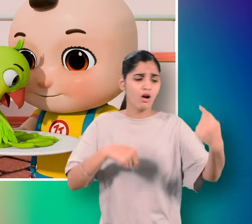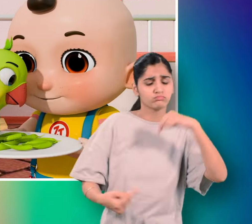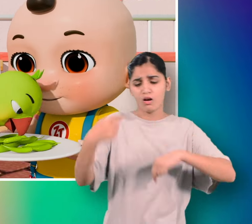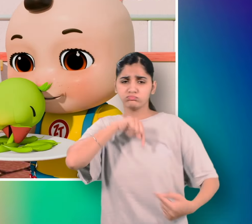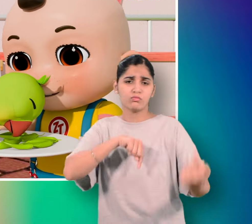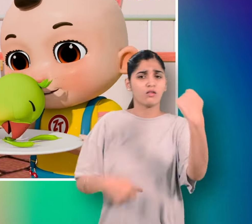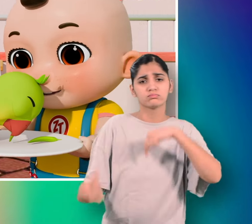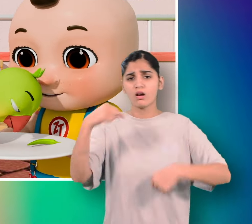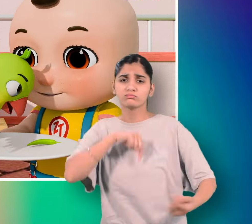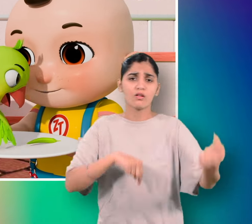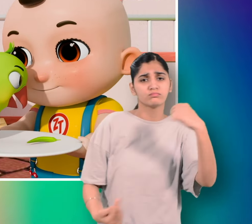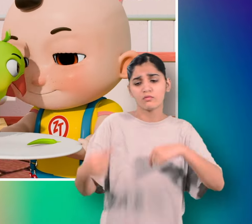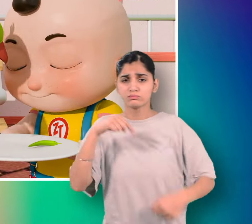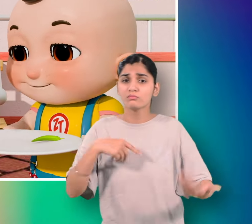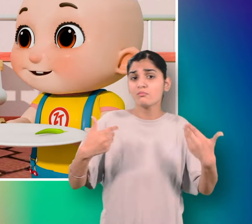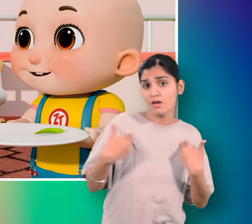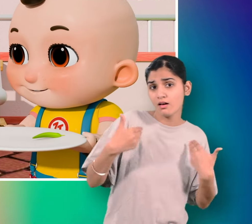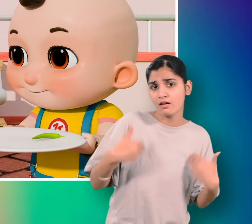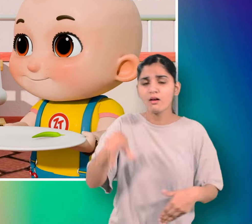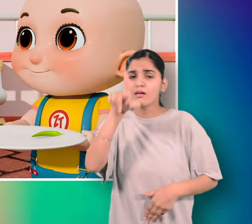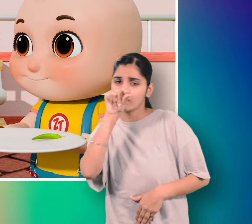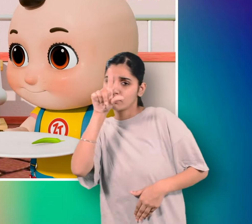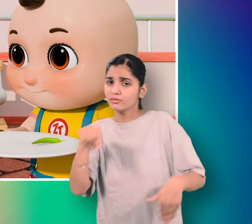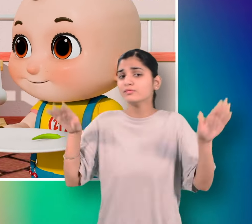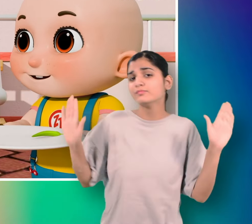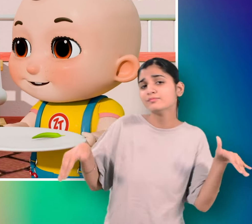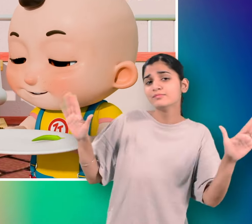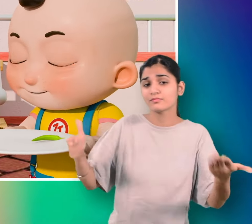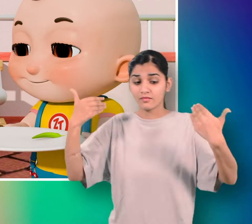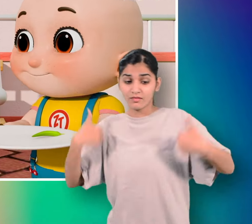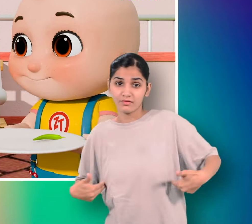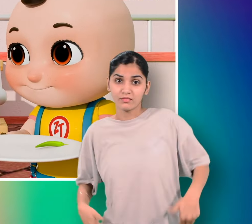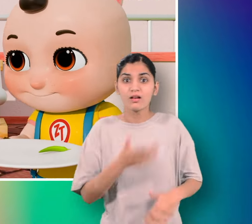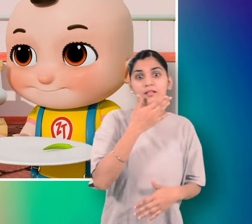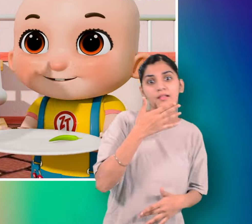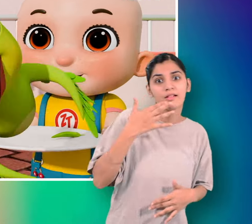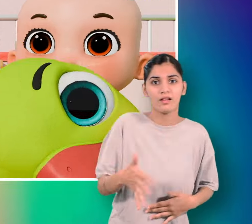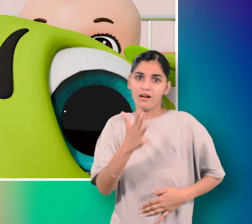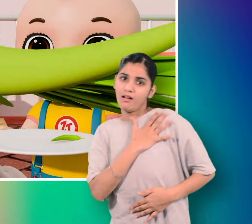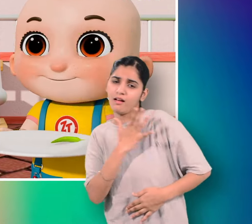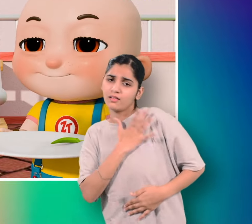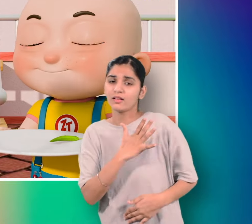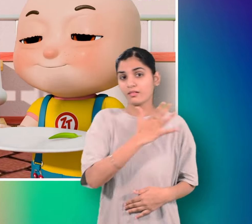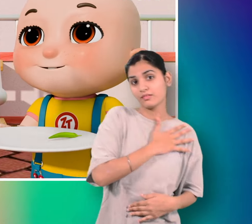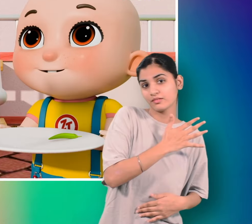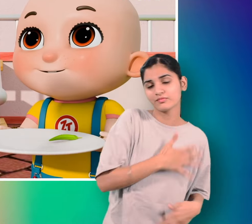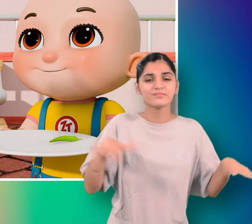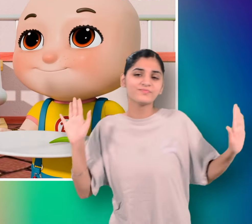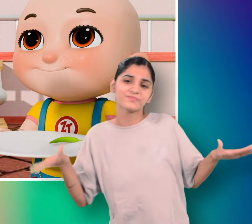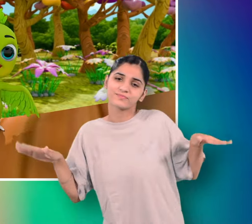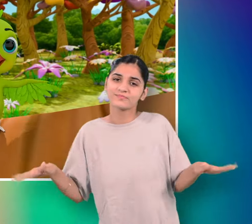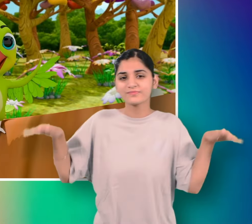झट से टट कर जाता हूं तोता हूं मैं तोता हूं हरे रंग का तोता हूं